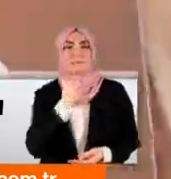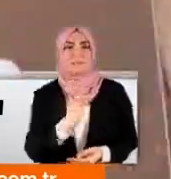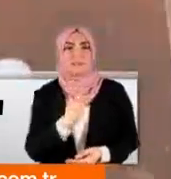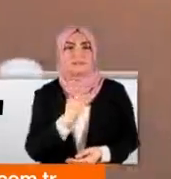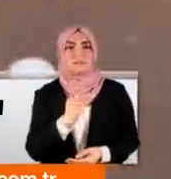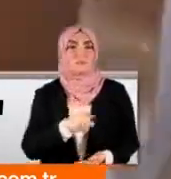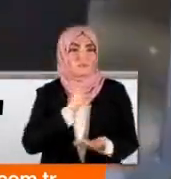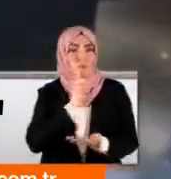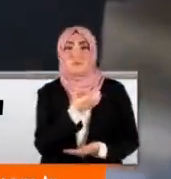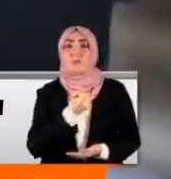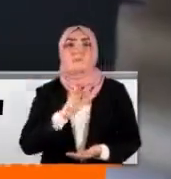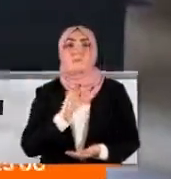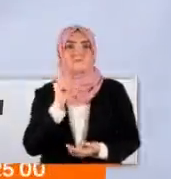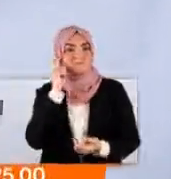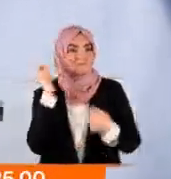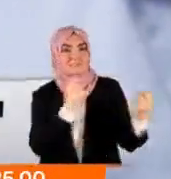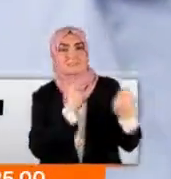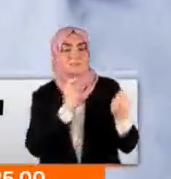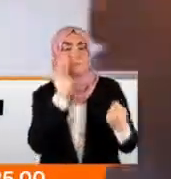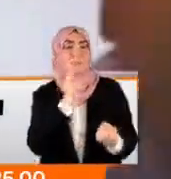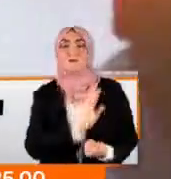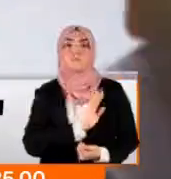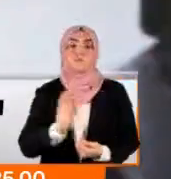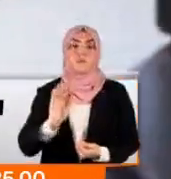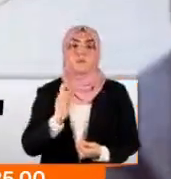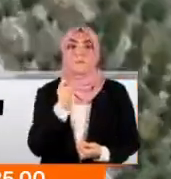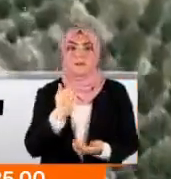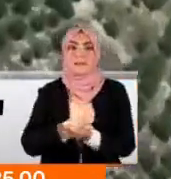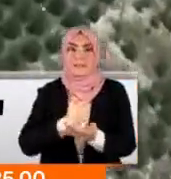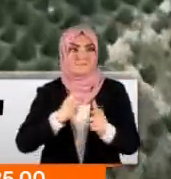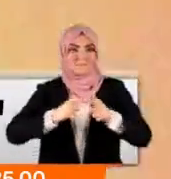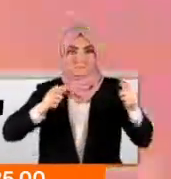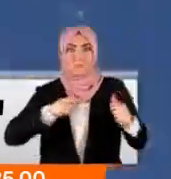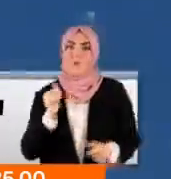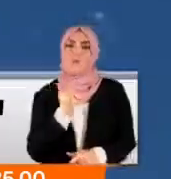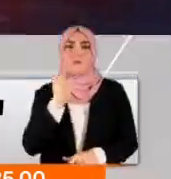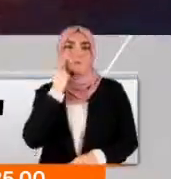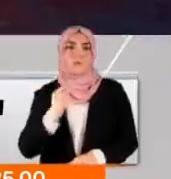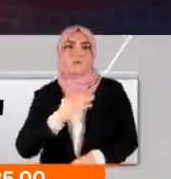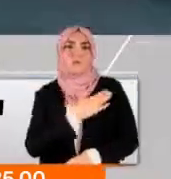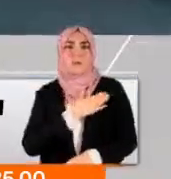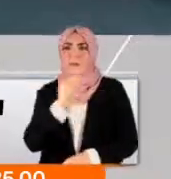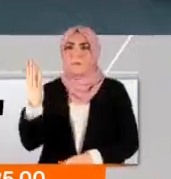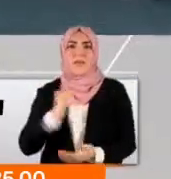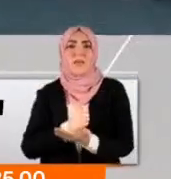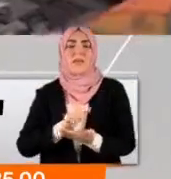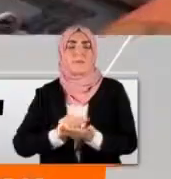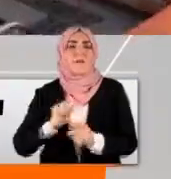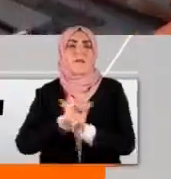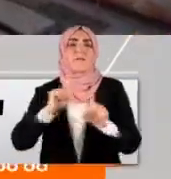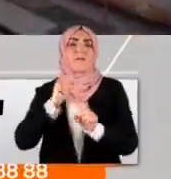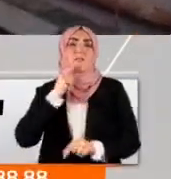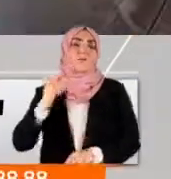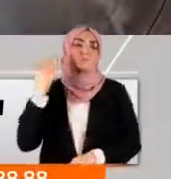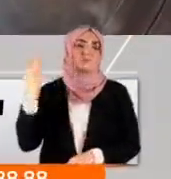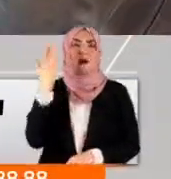yerine yatırımlara ve projelere önem veriyoruz dedi. CHP'nin yapılan her yatırıma karşı çıktığını söyledi. Karadeniz'de bulduğumuz